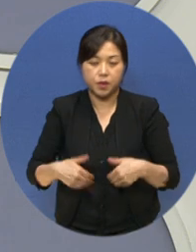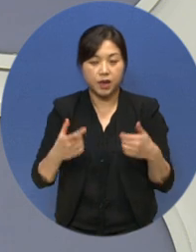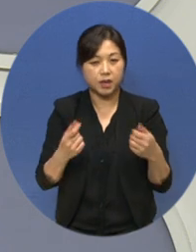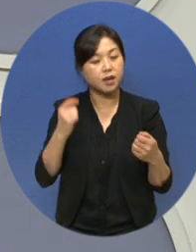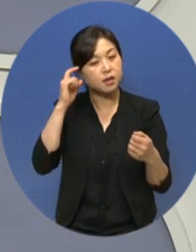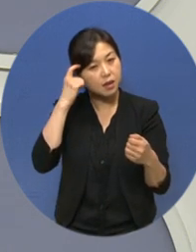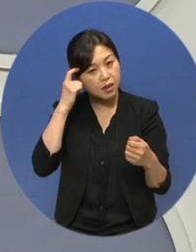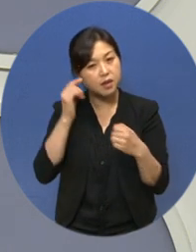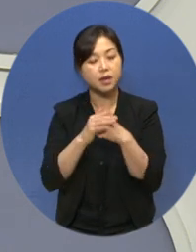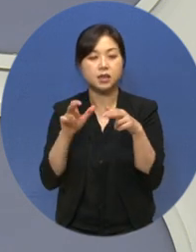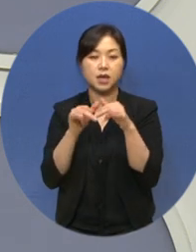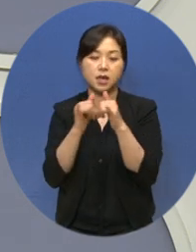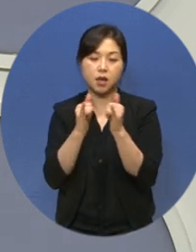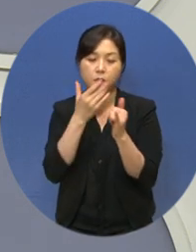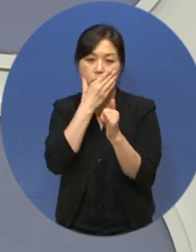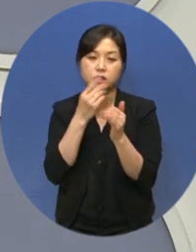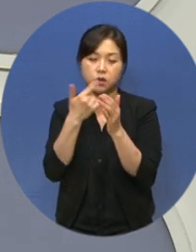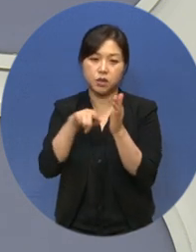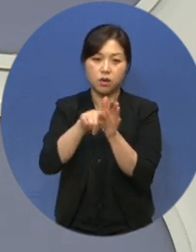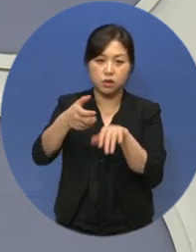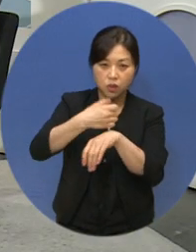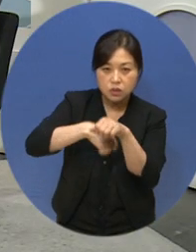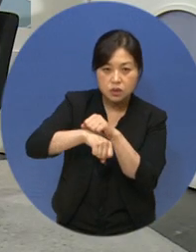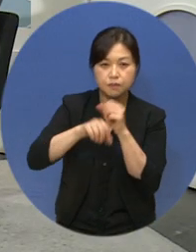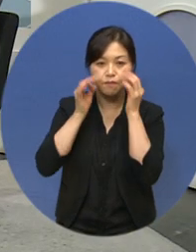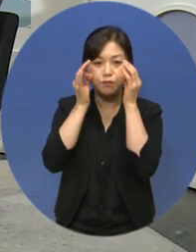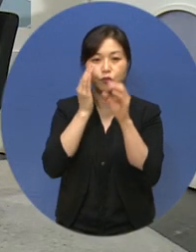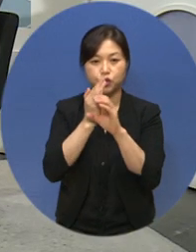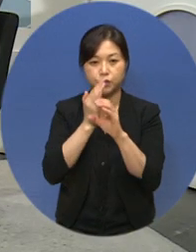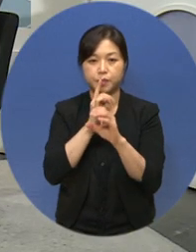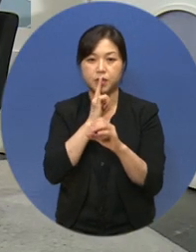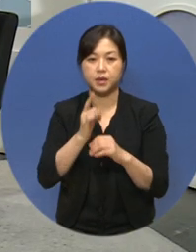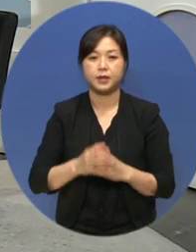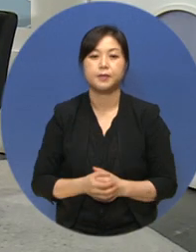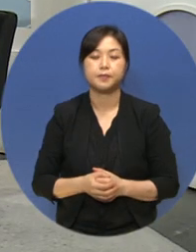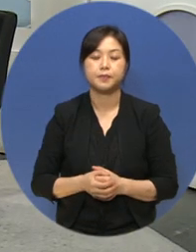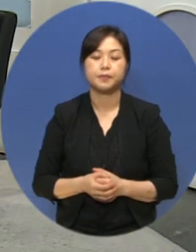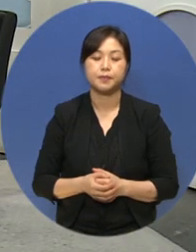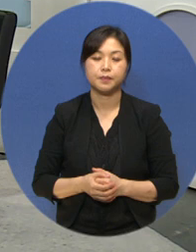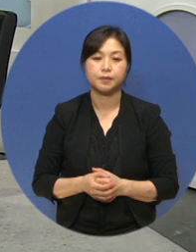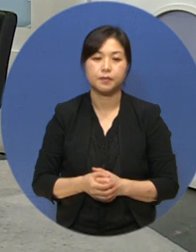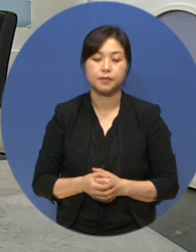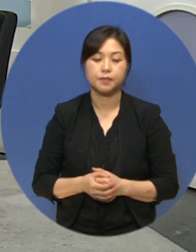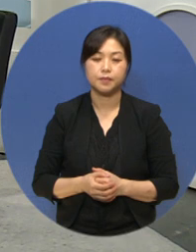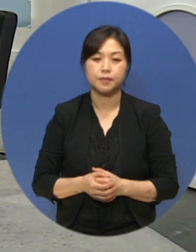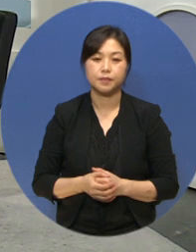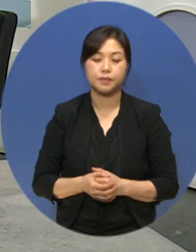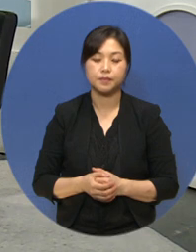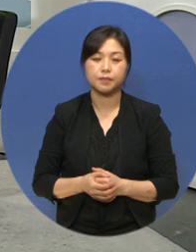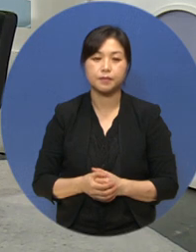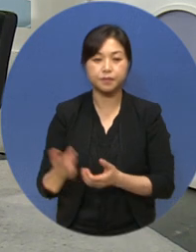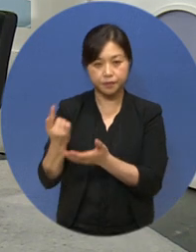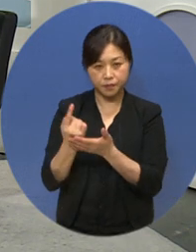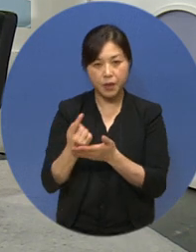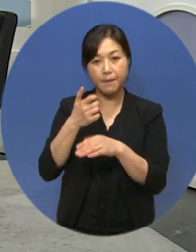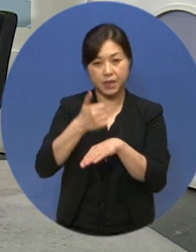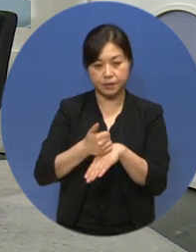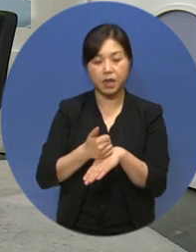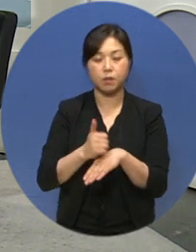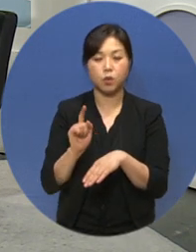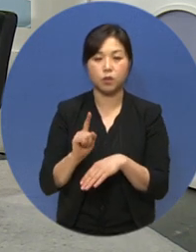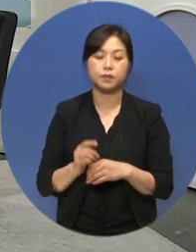나서 있다는 점을 말씀드립니다 이렇게 나오셨는데 에 그토록